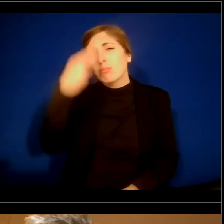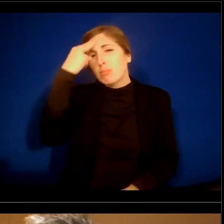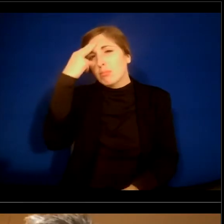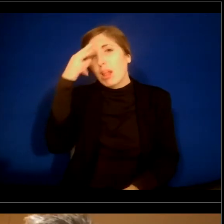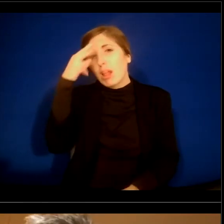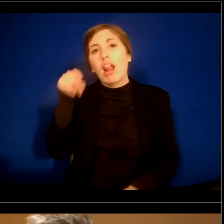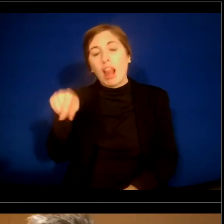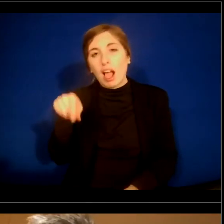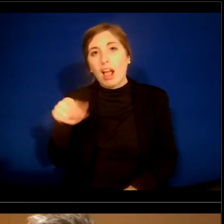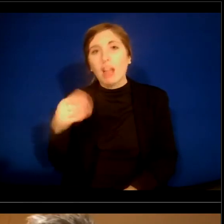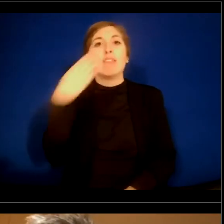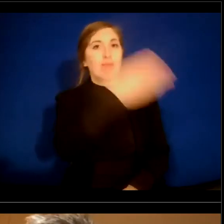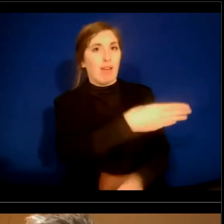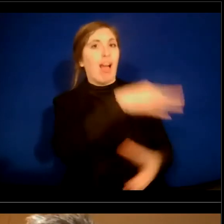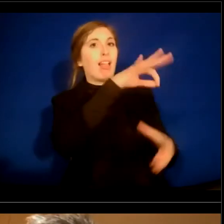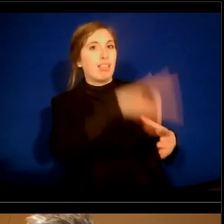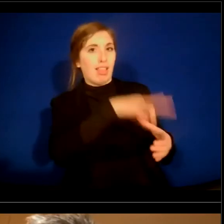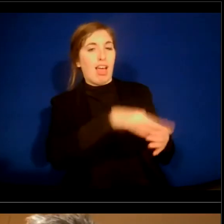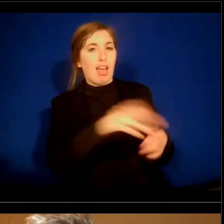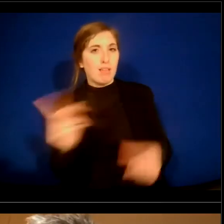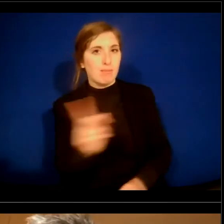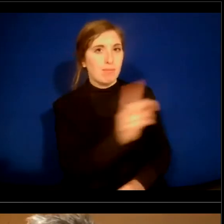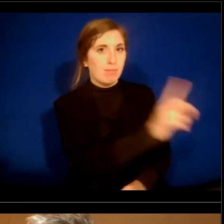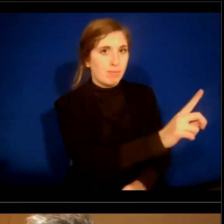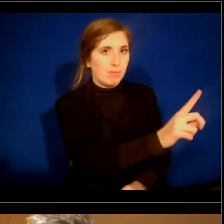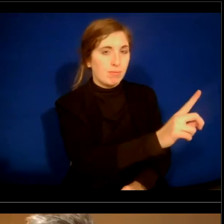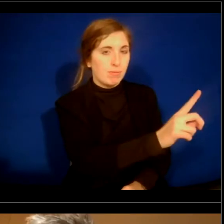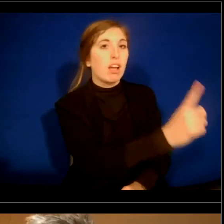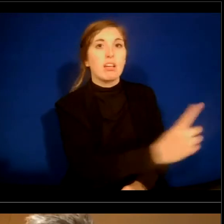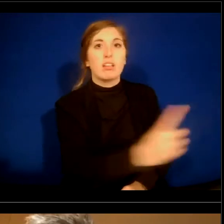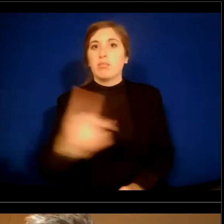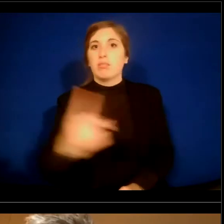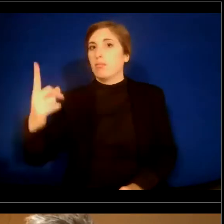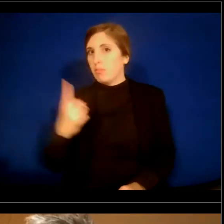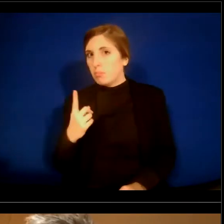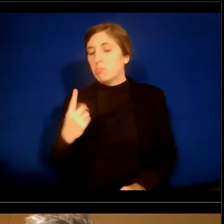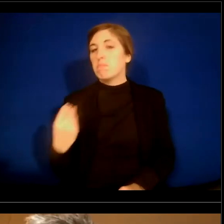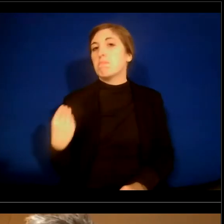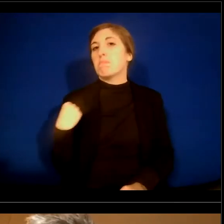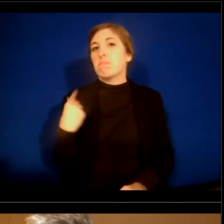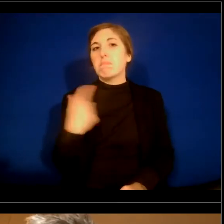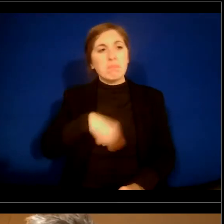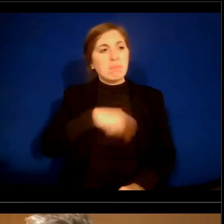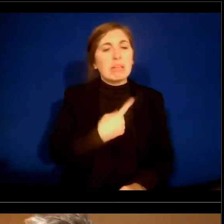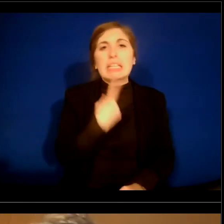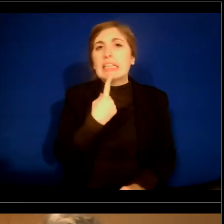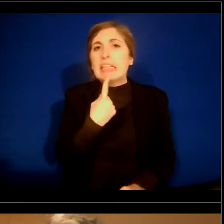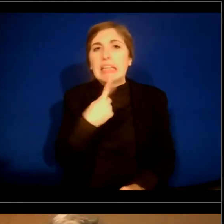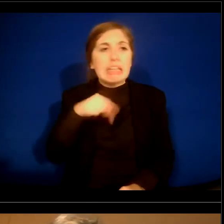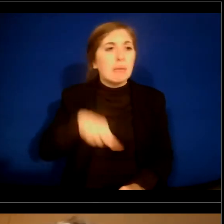tè. Poi mi si è avvicinata chiedendo appunto chi fossimo e perché fossimo lì,